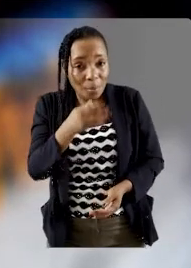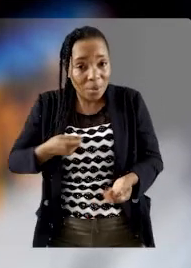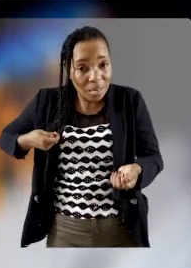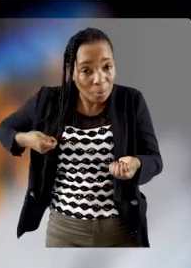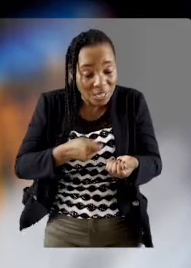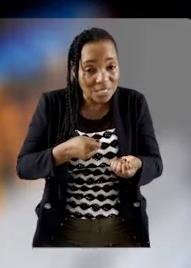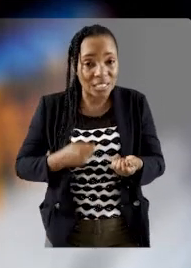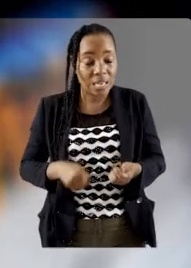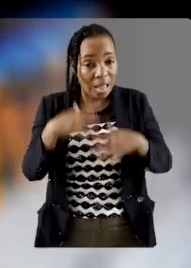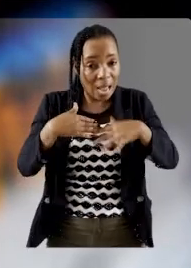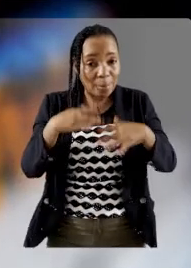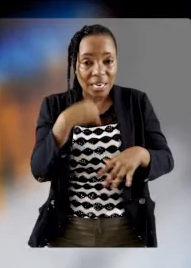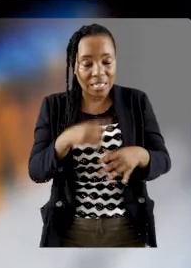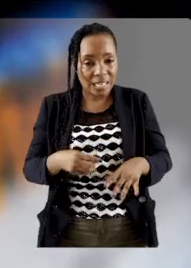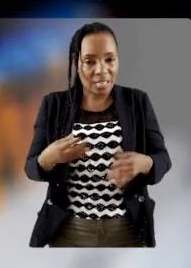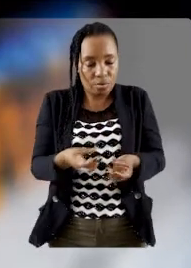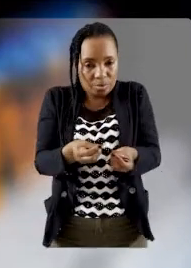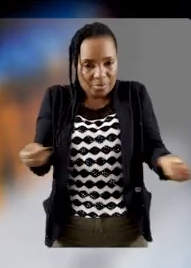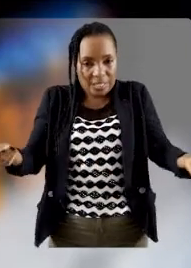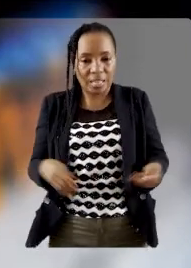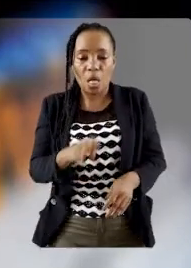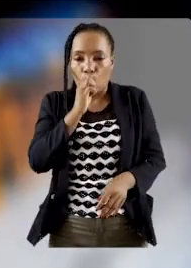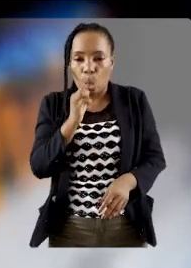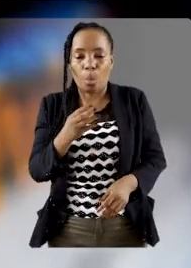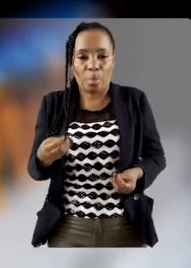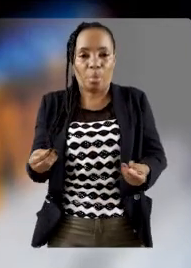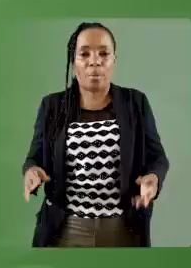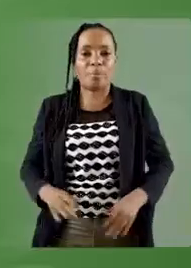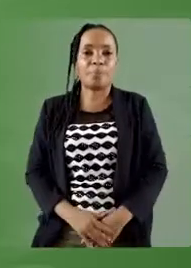électrique posé sur un sol humide.